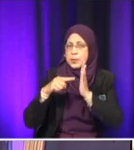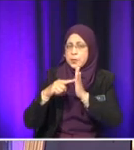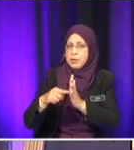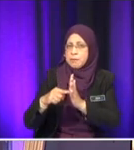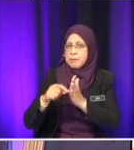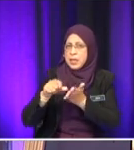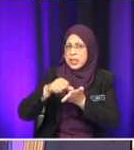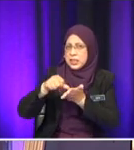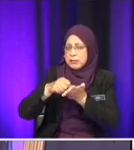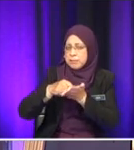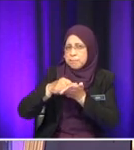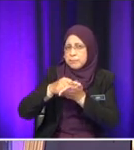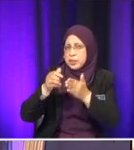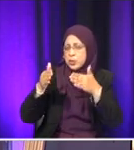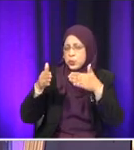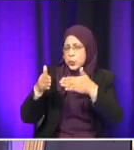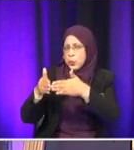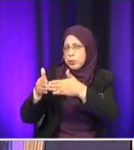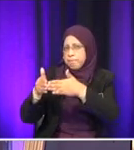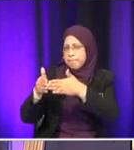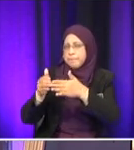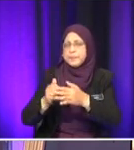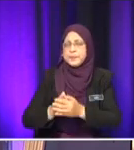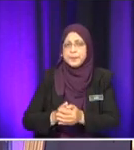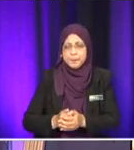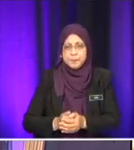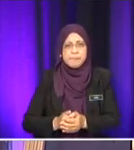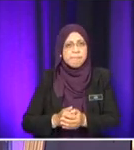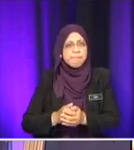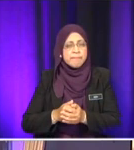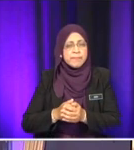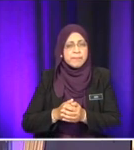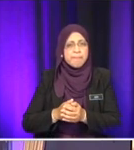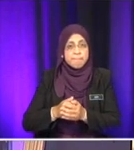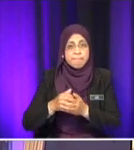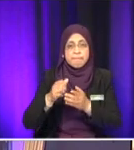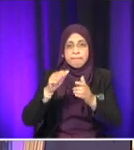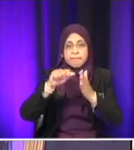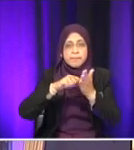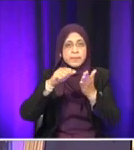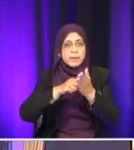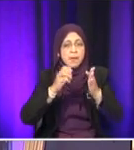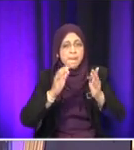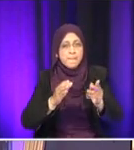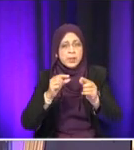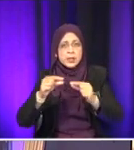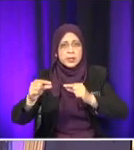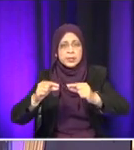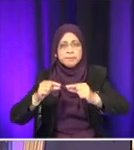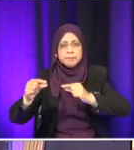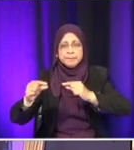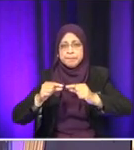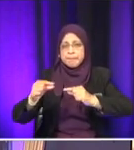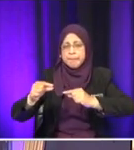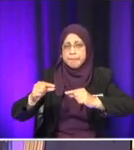sepihain dengan sudutnya runcing aliran featurizem menggambarkan pergerakan dan juga